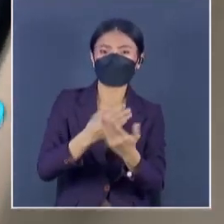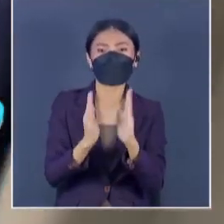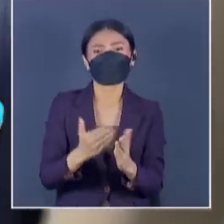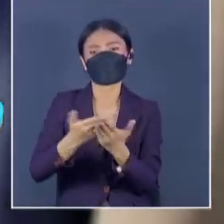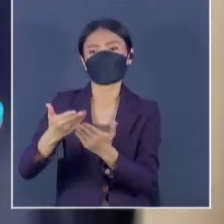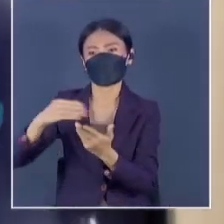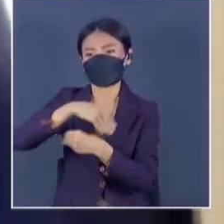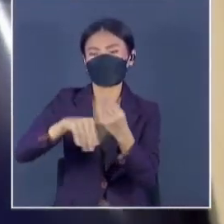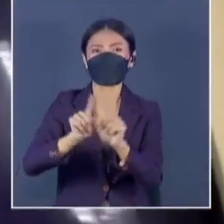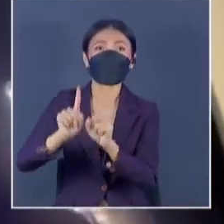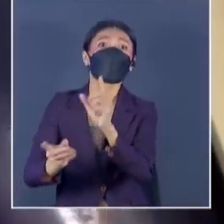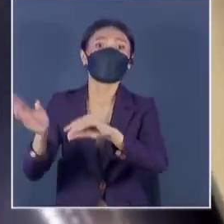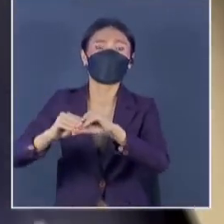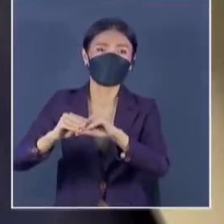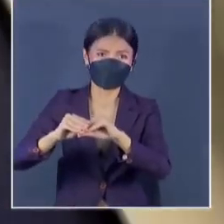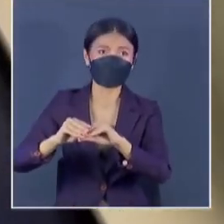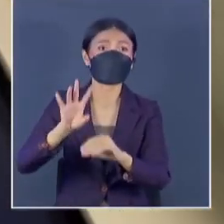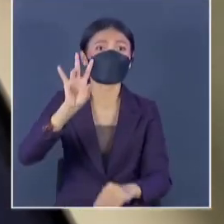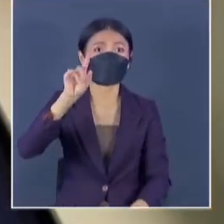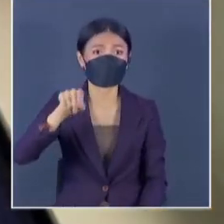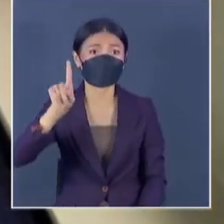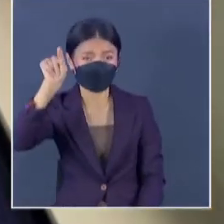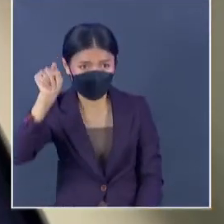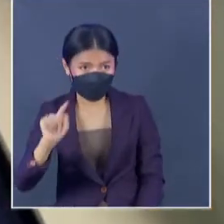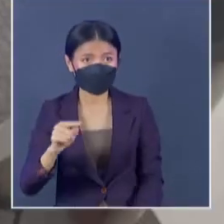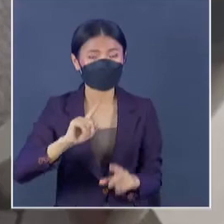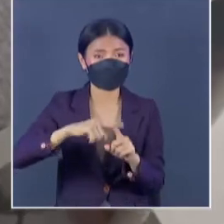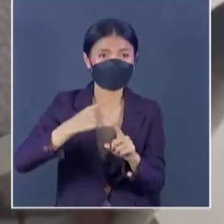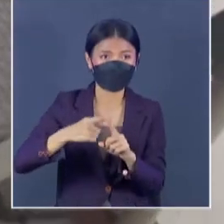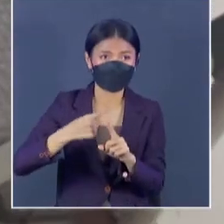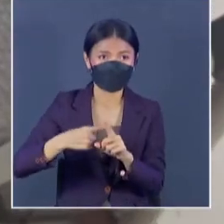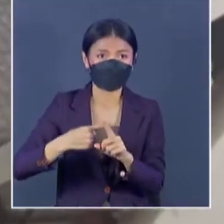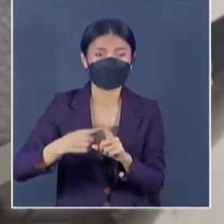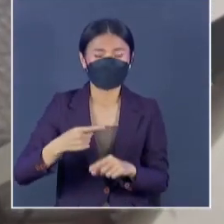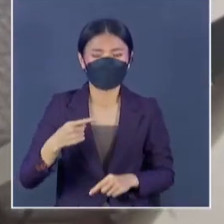วาคมเมื่อเทียบรายปีจากระดับ 6.8% ในเดือนพฤศจิกายนค่ะ